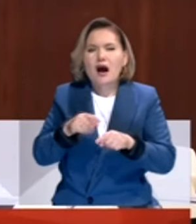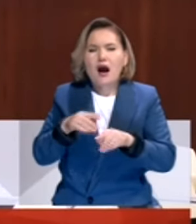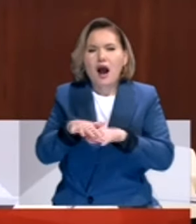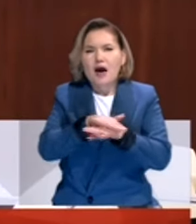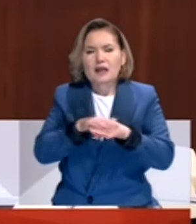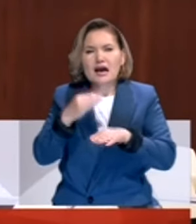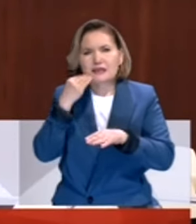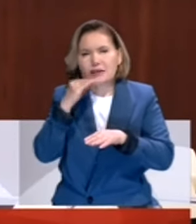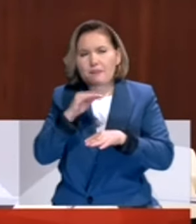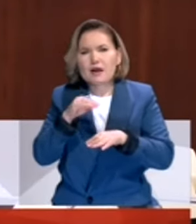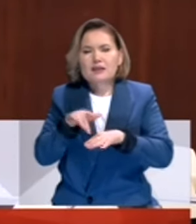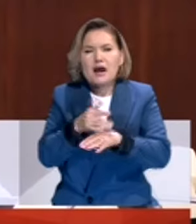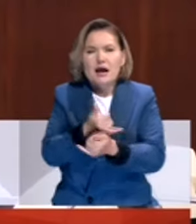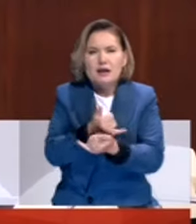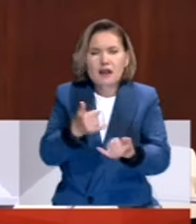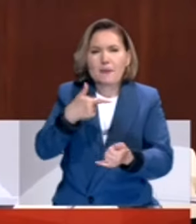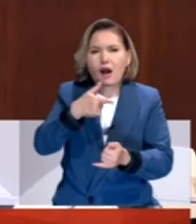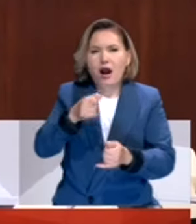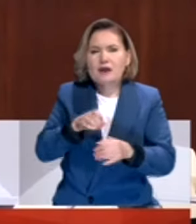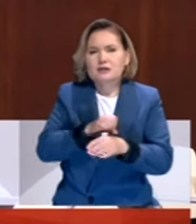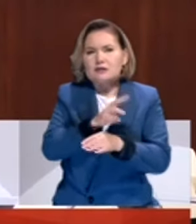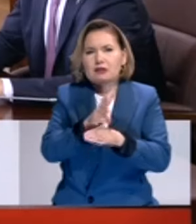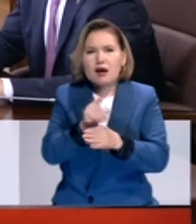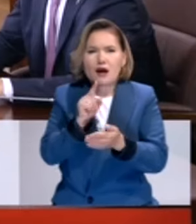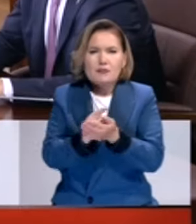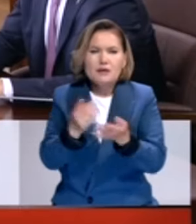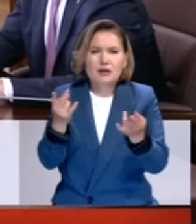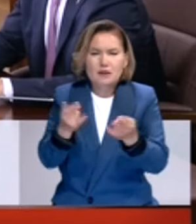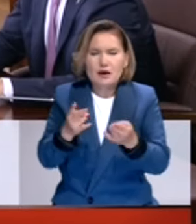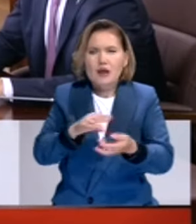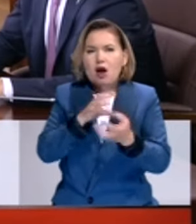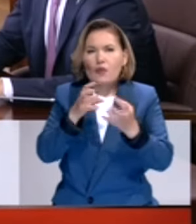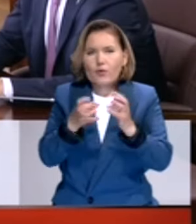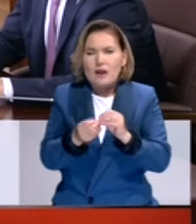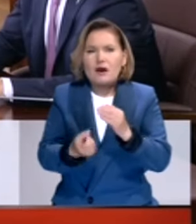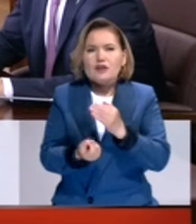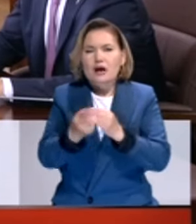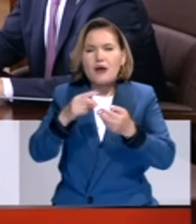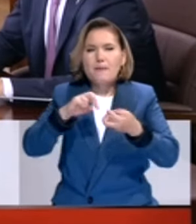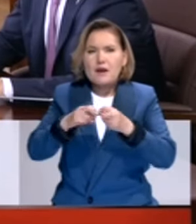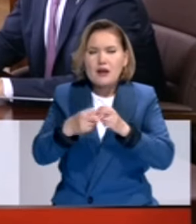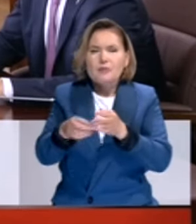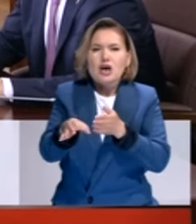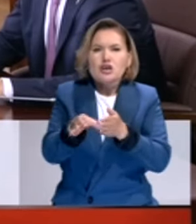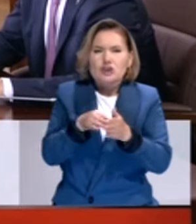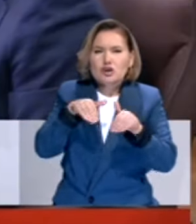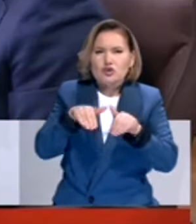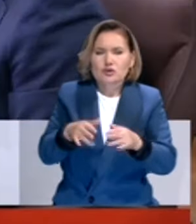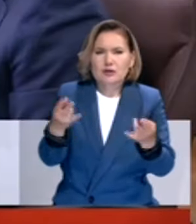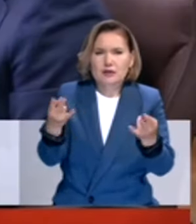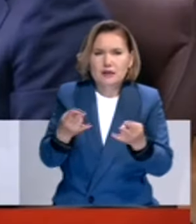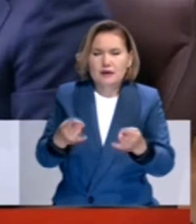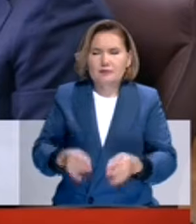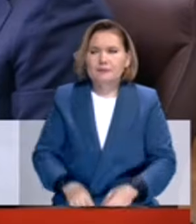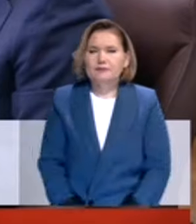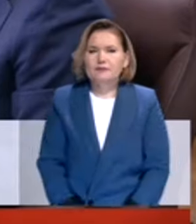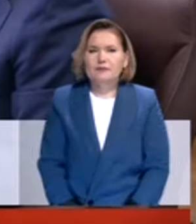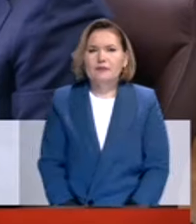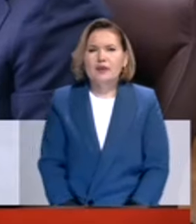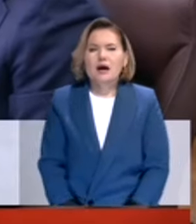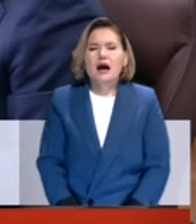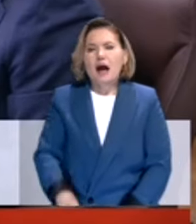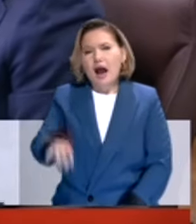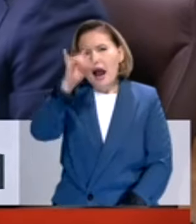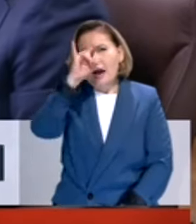сапалы қызмет көрсетуге жұмылдырылуы қажет. Туындаған проблемаларды дереу шешу керек.